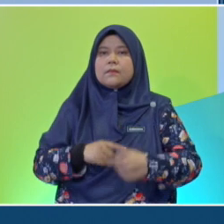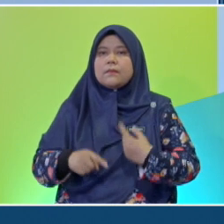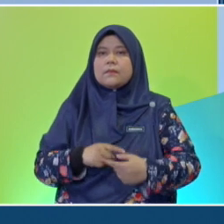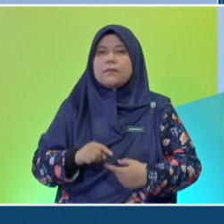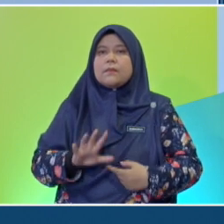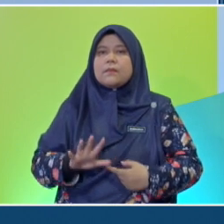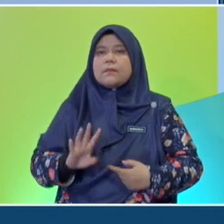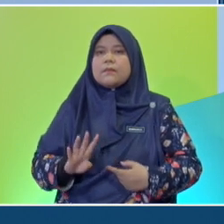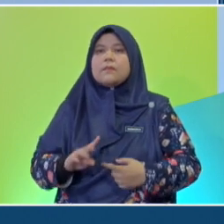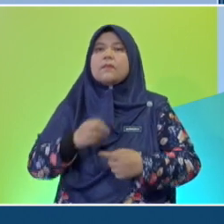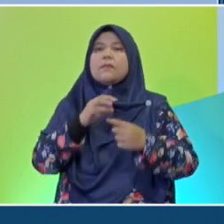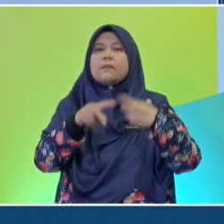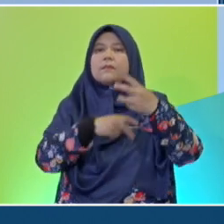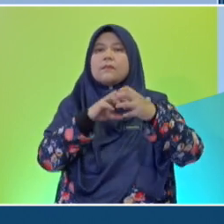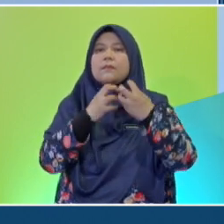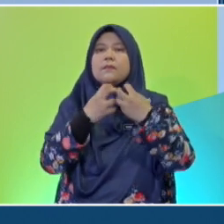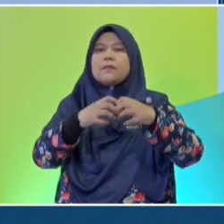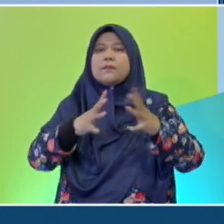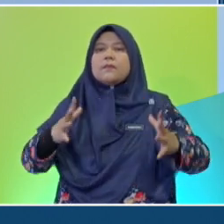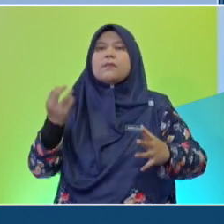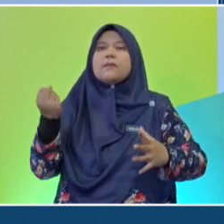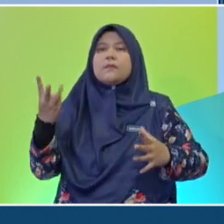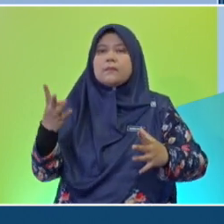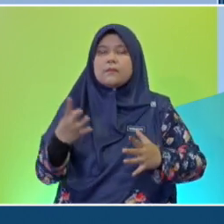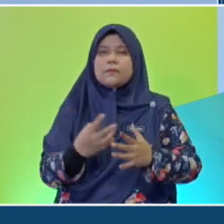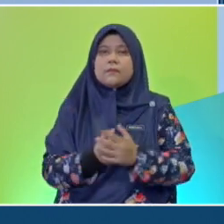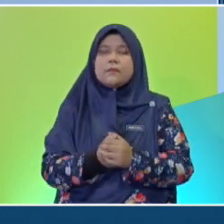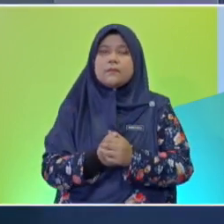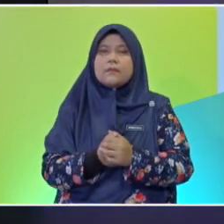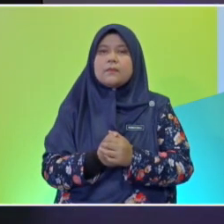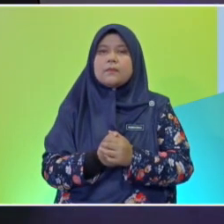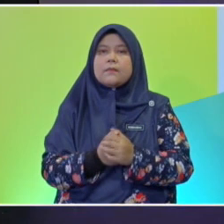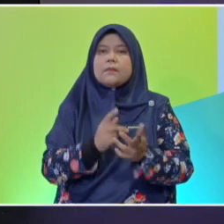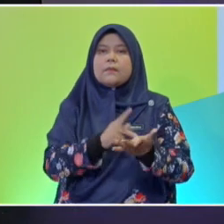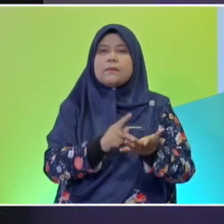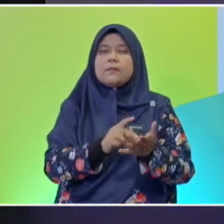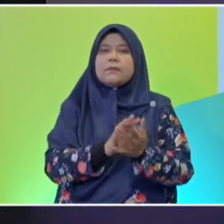melompat kali Oke jawaban ada tiga situ bilang jawaban Oke Anda boleh